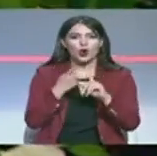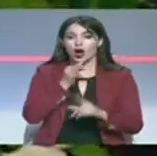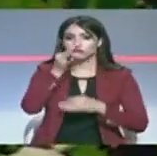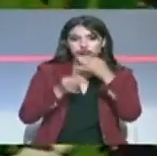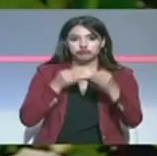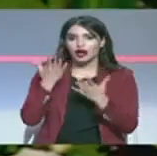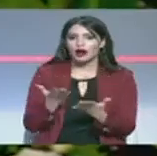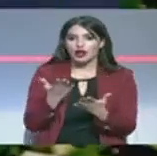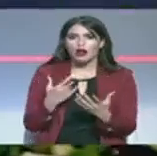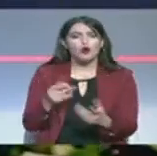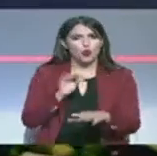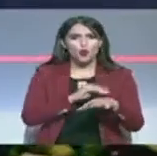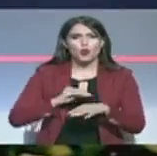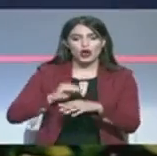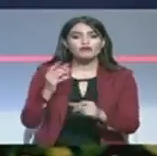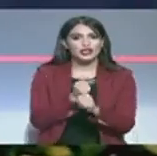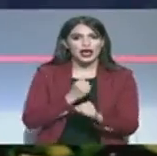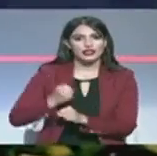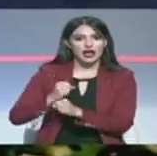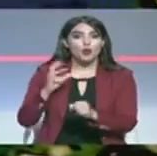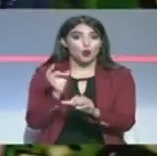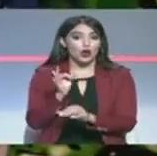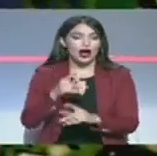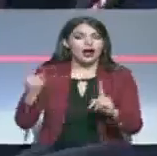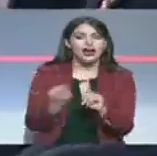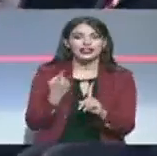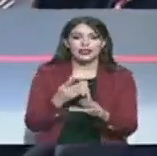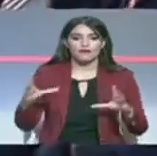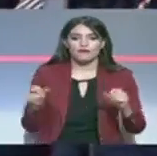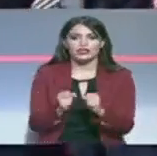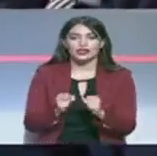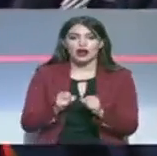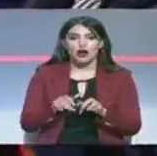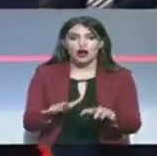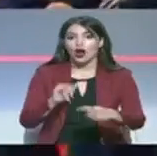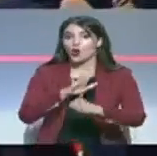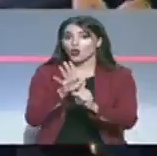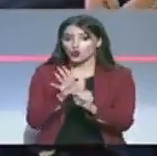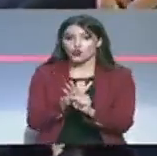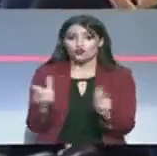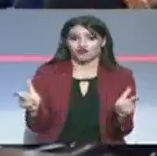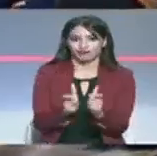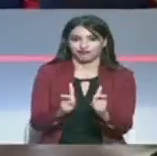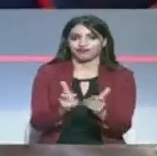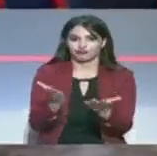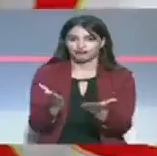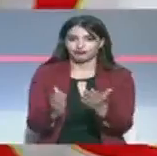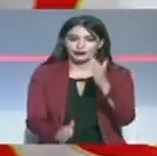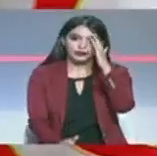له حملت الكثير من الإنجازات والنجاحات خاصة في السيطرة على الموجة الأولى من انتشار وباء